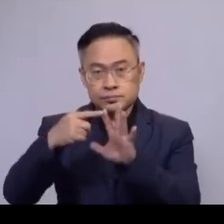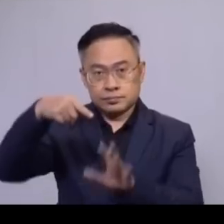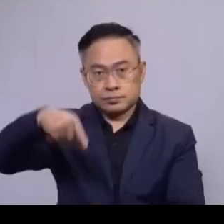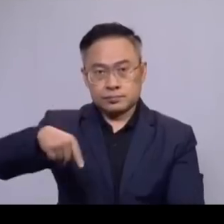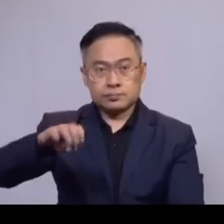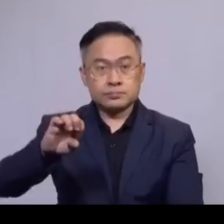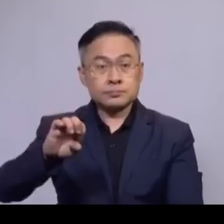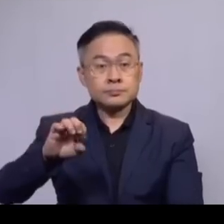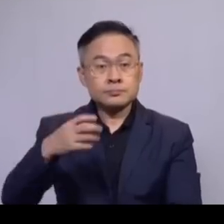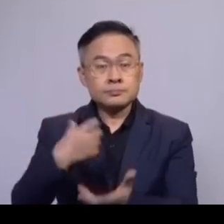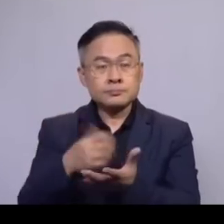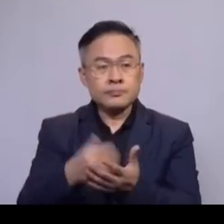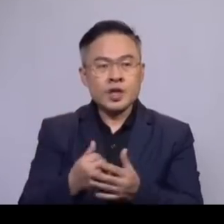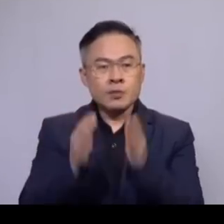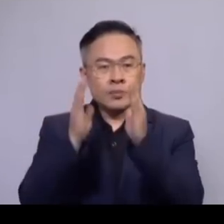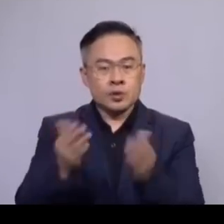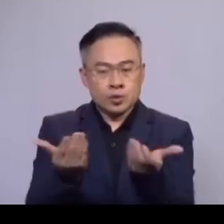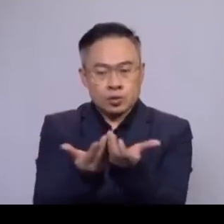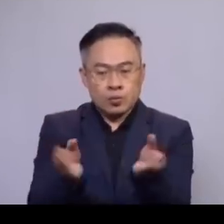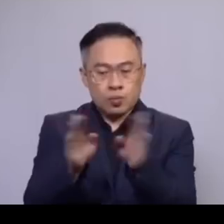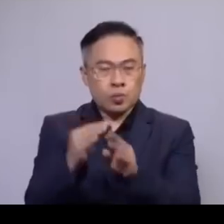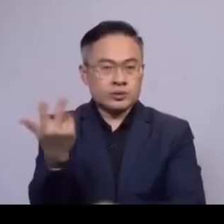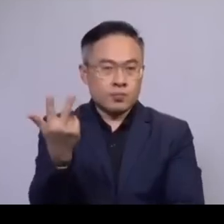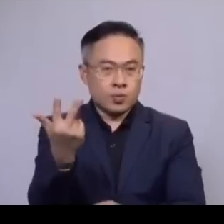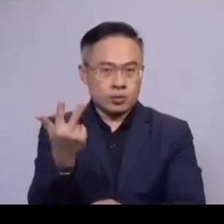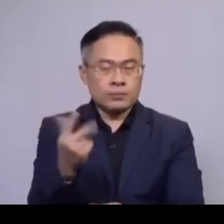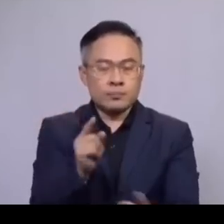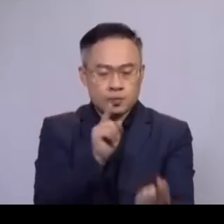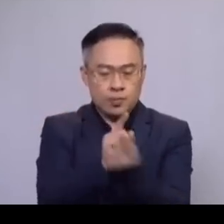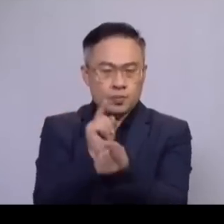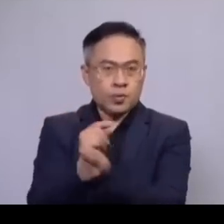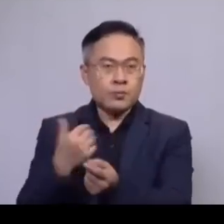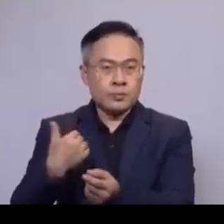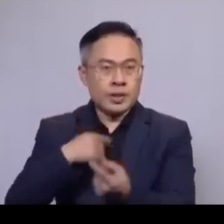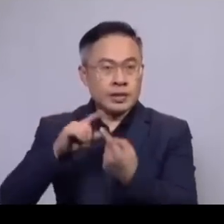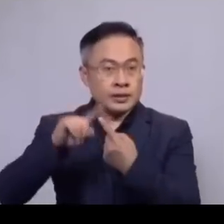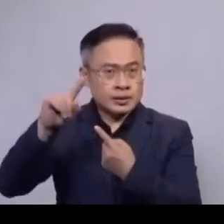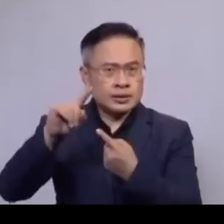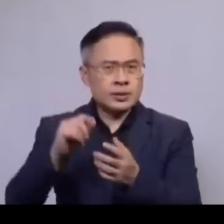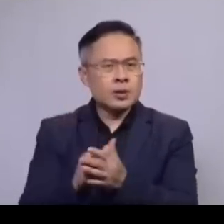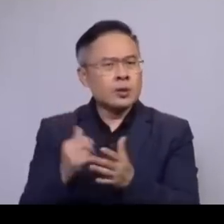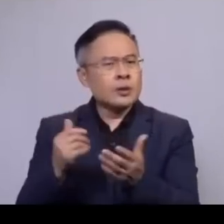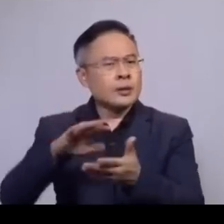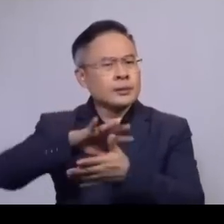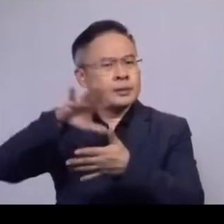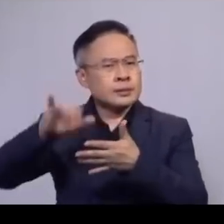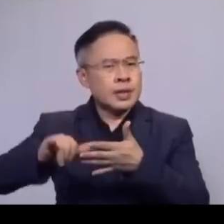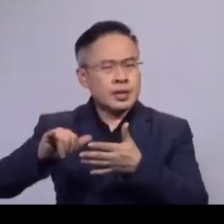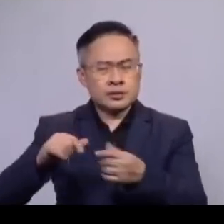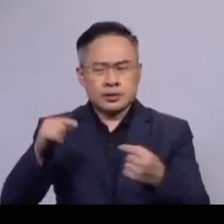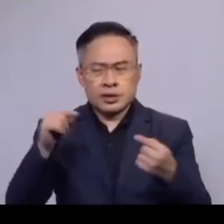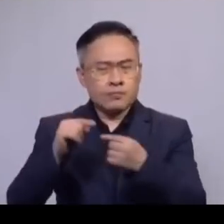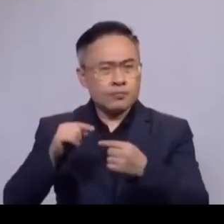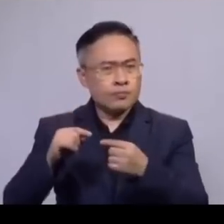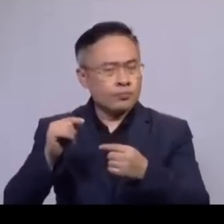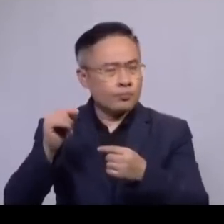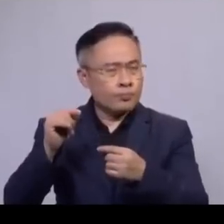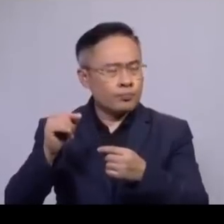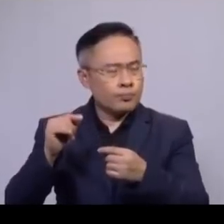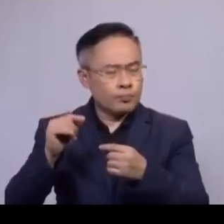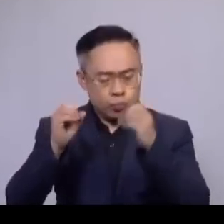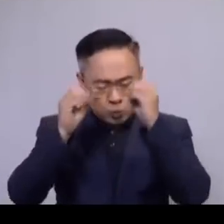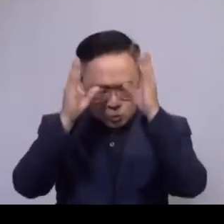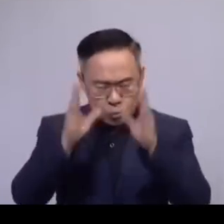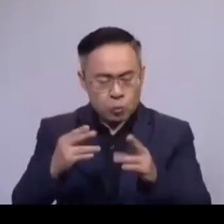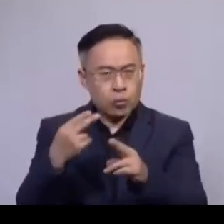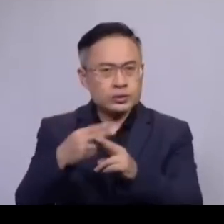3รายจะเดินทางมาให้ข้อมูลเพิ่มเติมนะครับรายแรกเนี่ยนะฮะเป็นญาติของครูออสนะครับซึ่งเกี่ยวพันกับวงแชร์ของรองนุ้ย